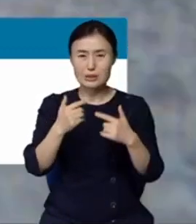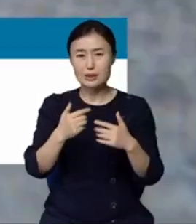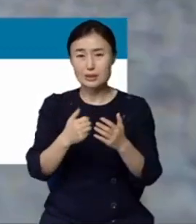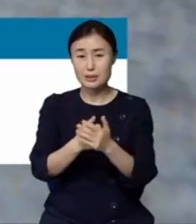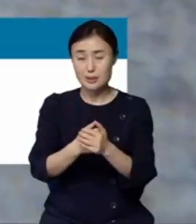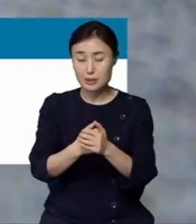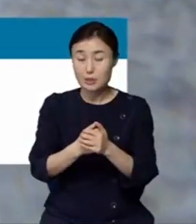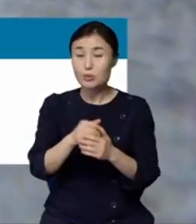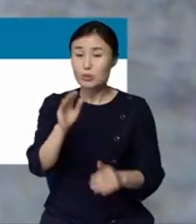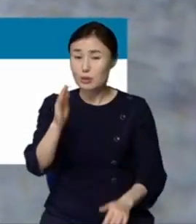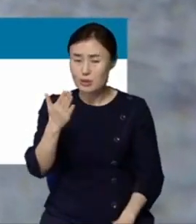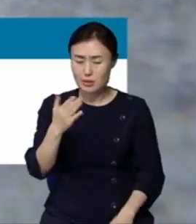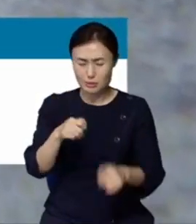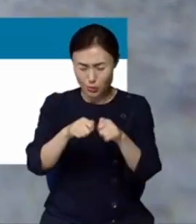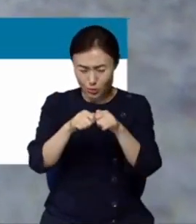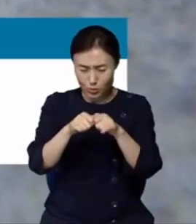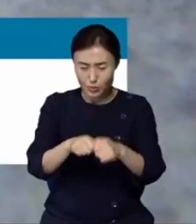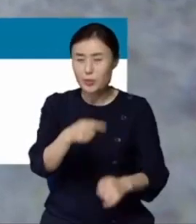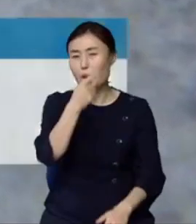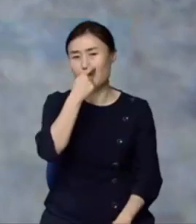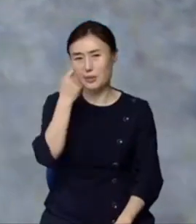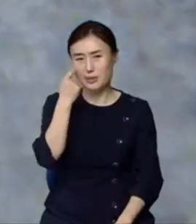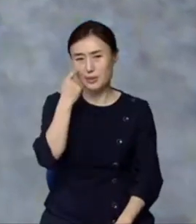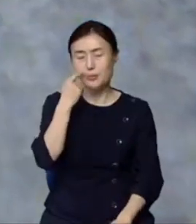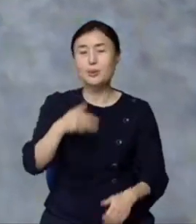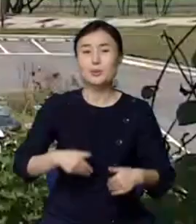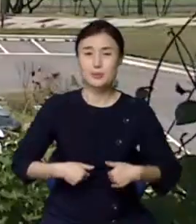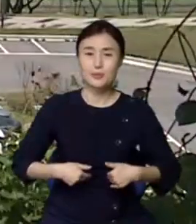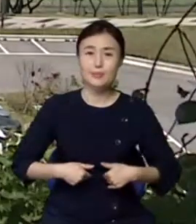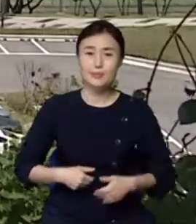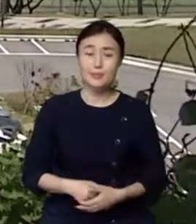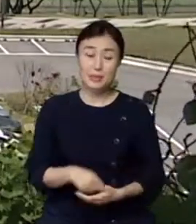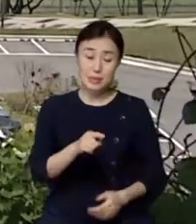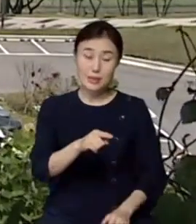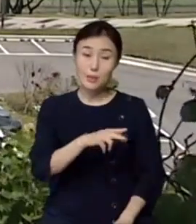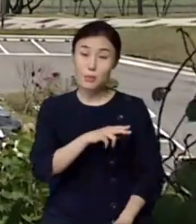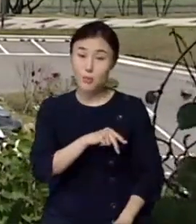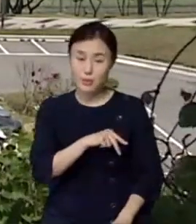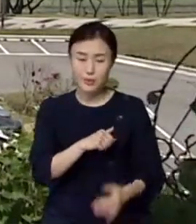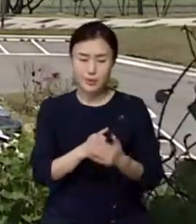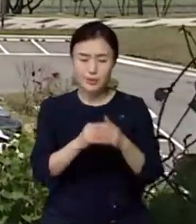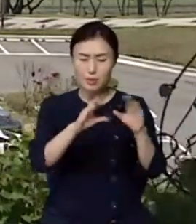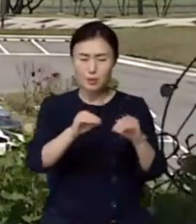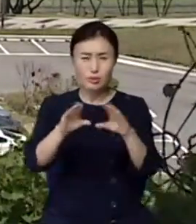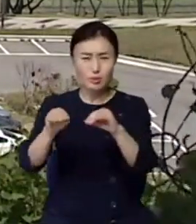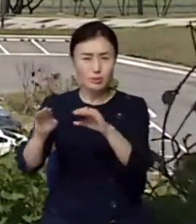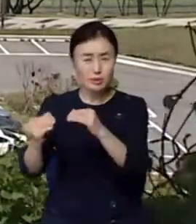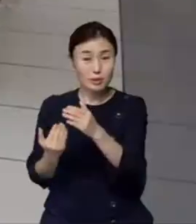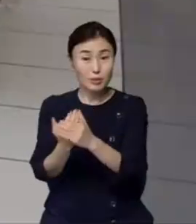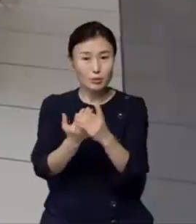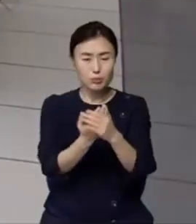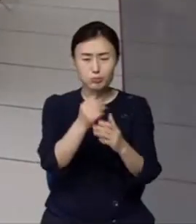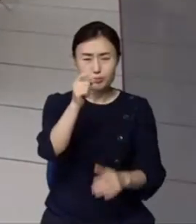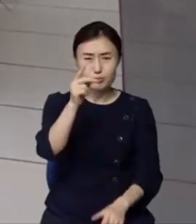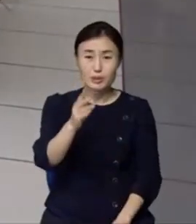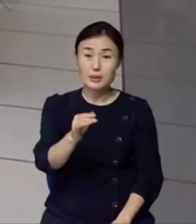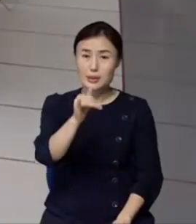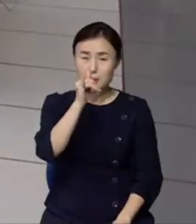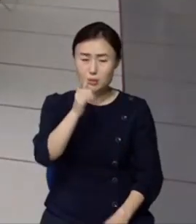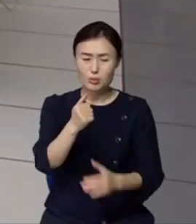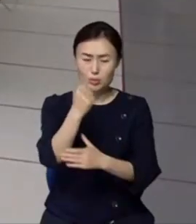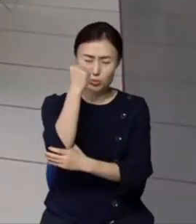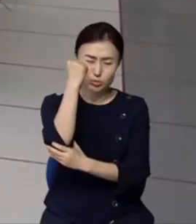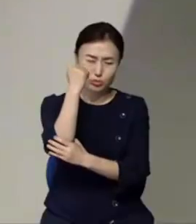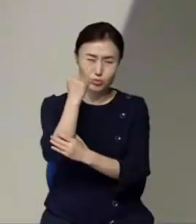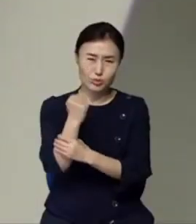있는지 소상히 검증을 해야 된다고 봅니다. 김 의원은 원전 정지 사고가 빈발하고 있으며 노후 원전의